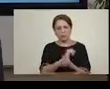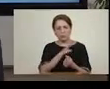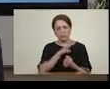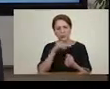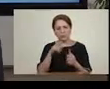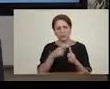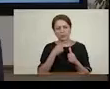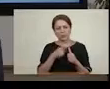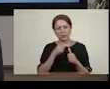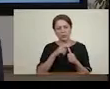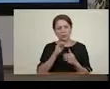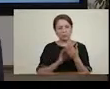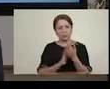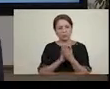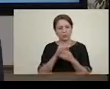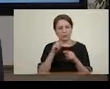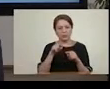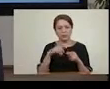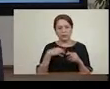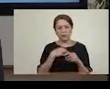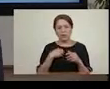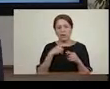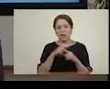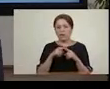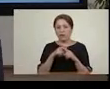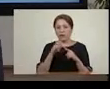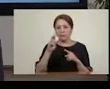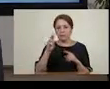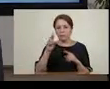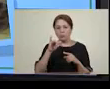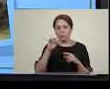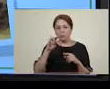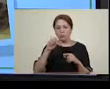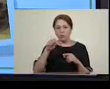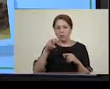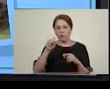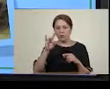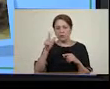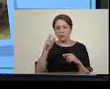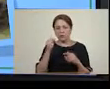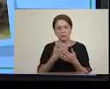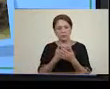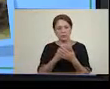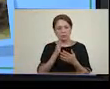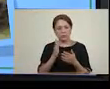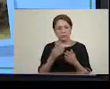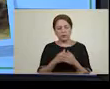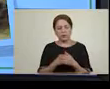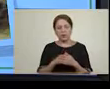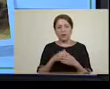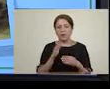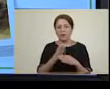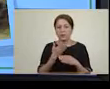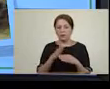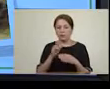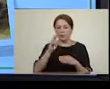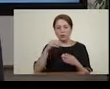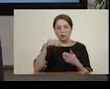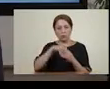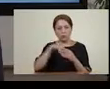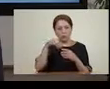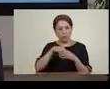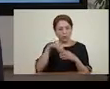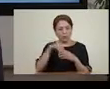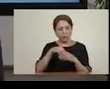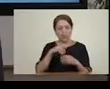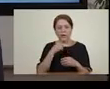bu asosan yarim butalarga misol bo'ladi. Mana ajratamiz. Bulg'or qalampiri,